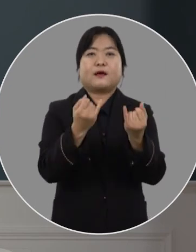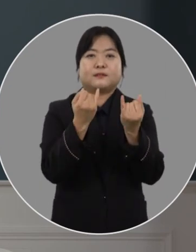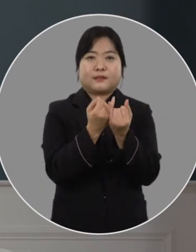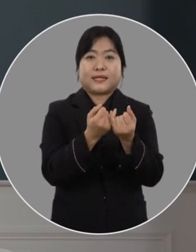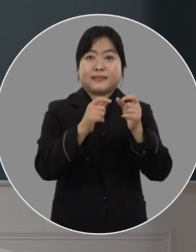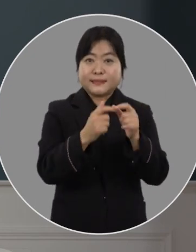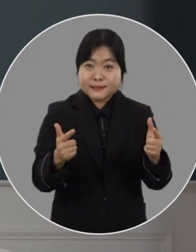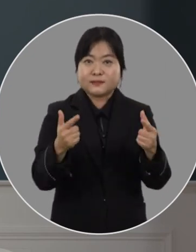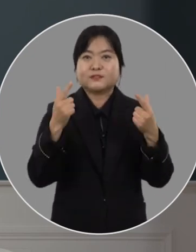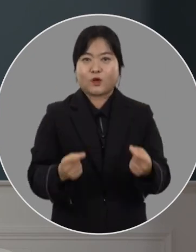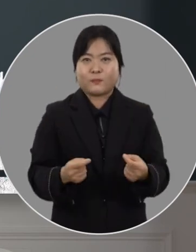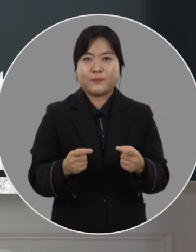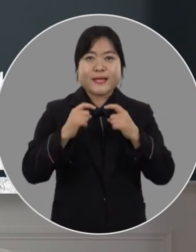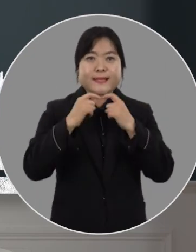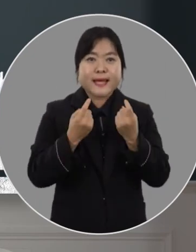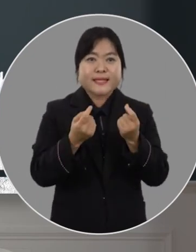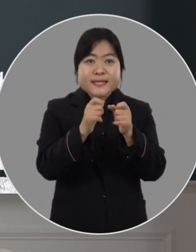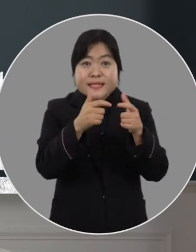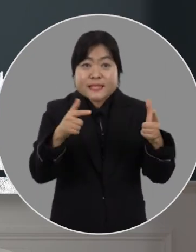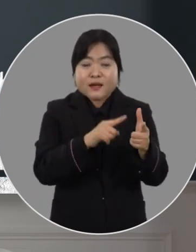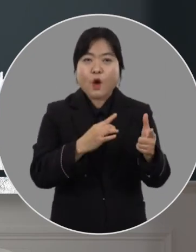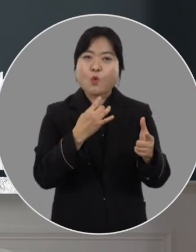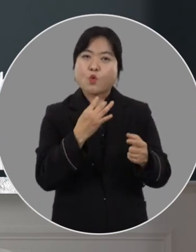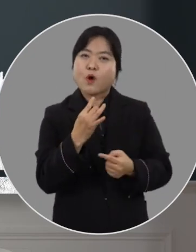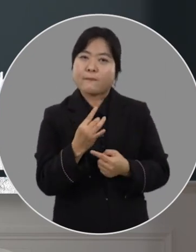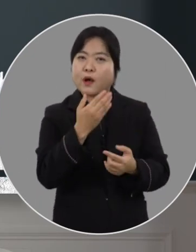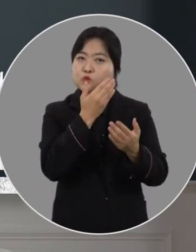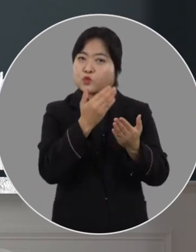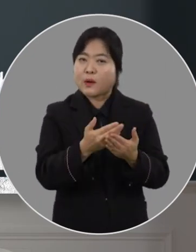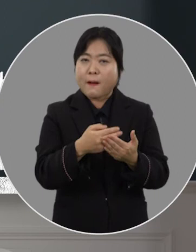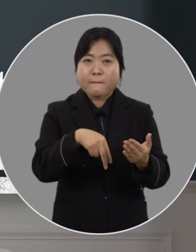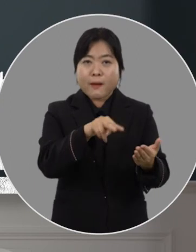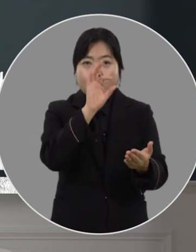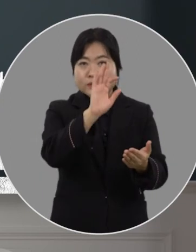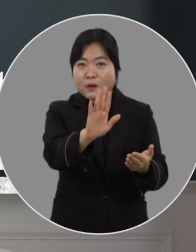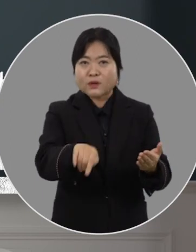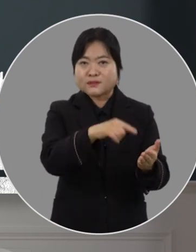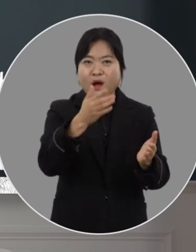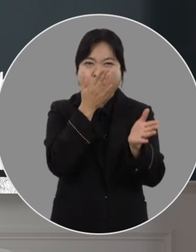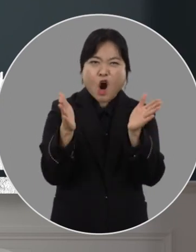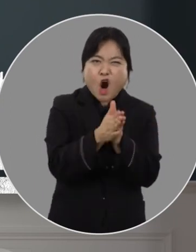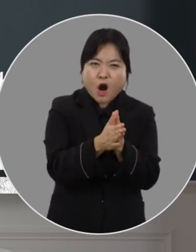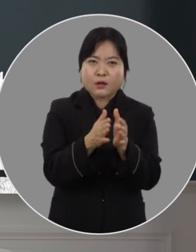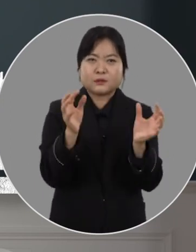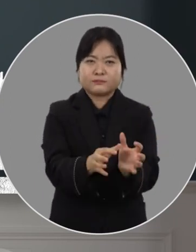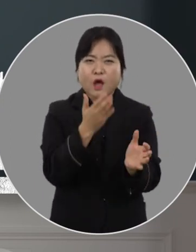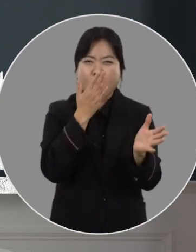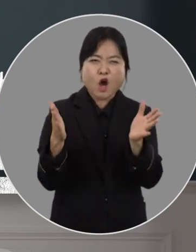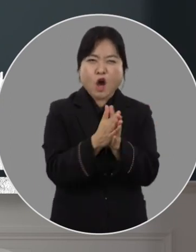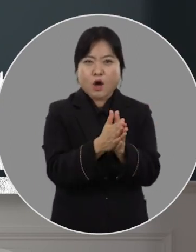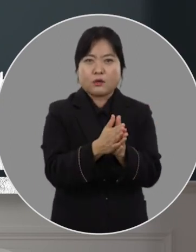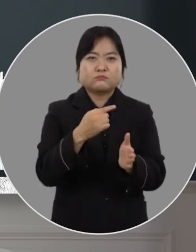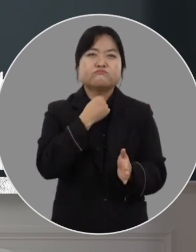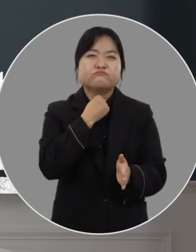유대인들, 여자들처럼 개인들의 고유함과 소중함을 바라보지 못하고 그들을 자꾸 집단으로 보려고 하는